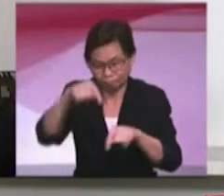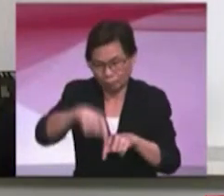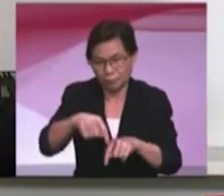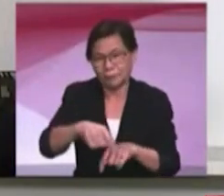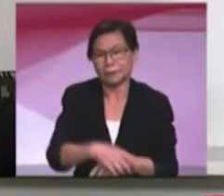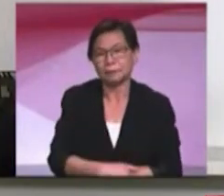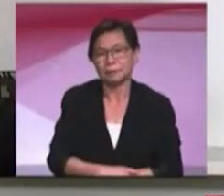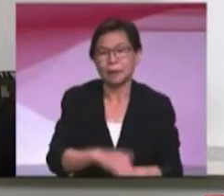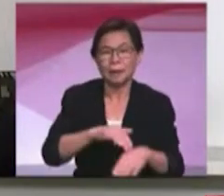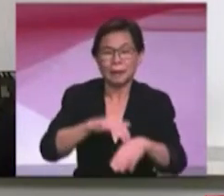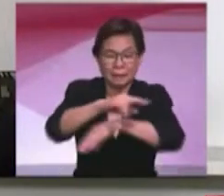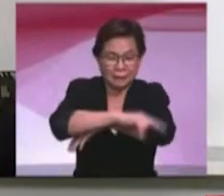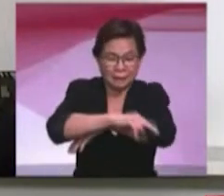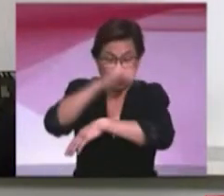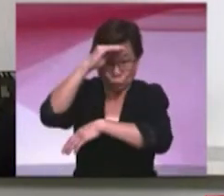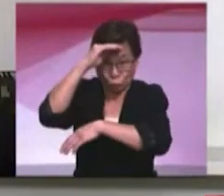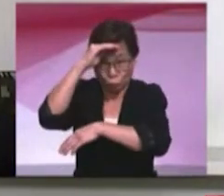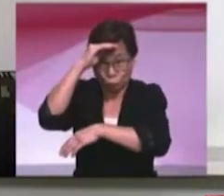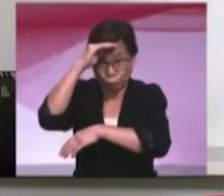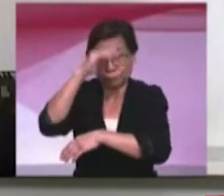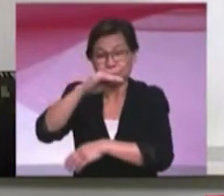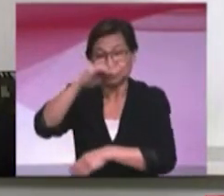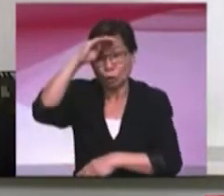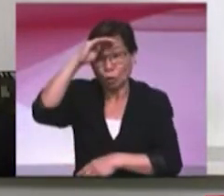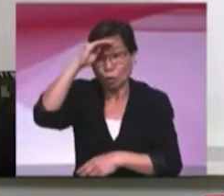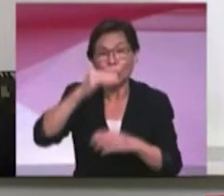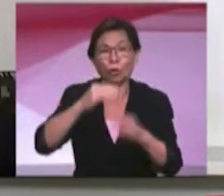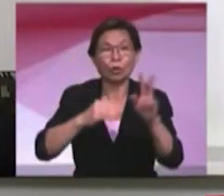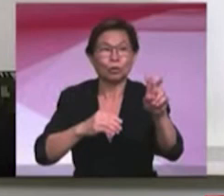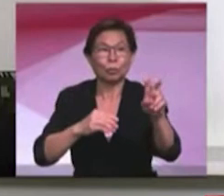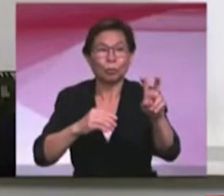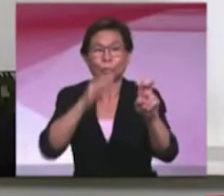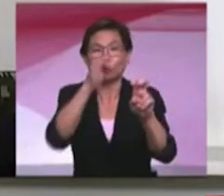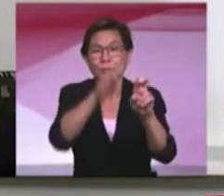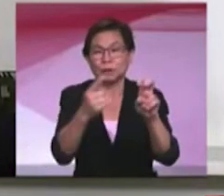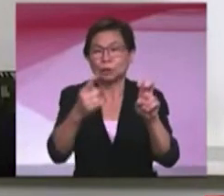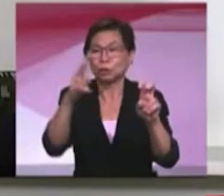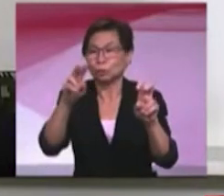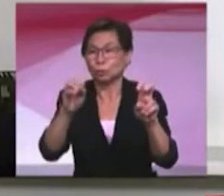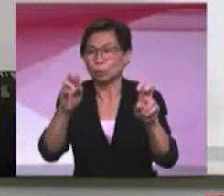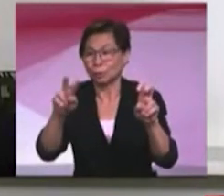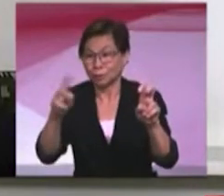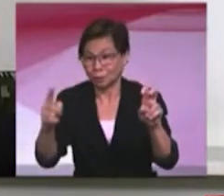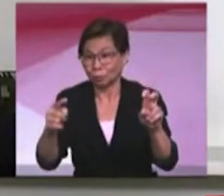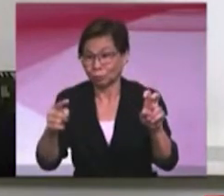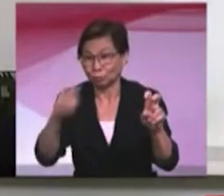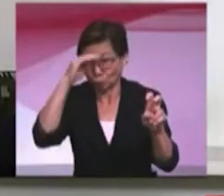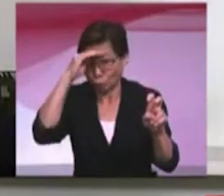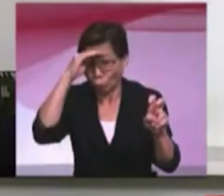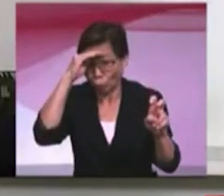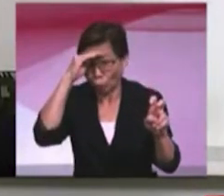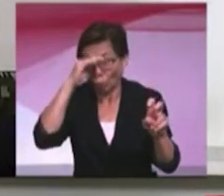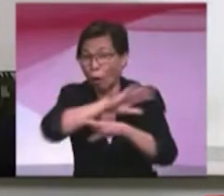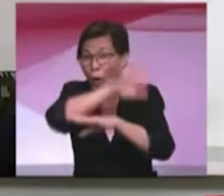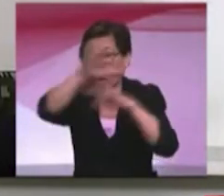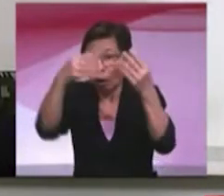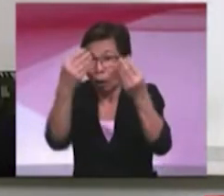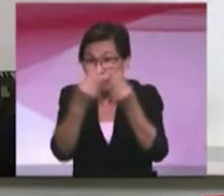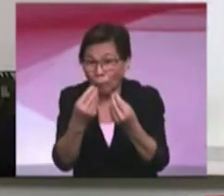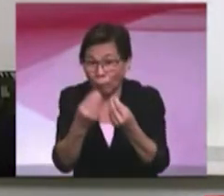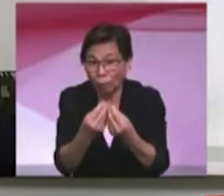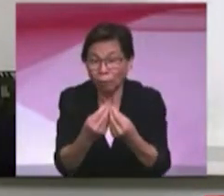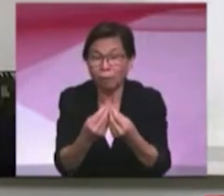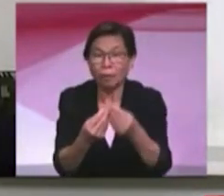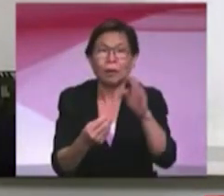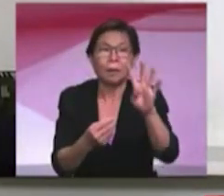ini. Bagi negeri Johor, sehingga 20 Januari 2021, secara